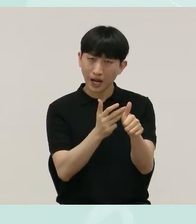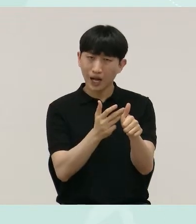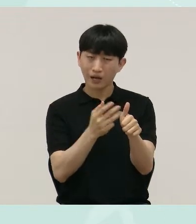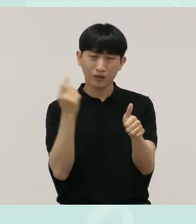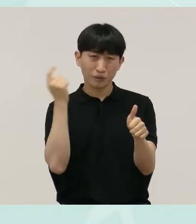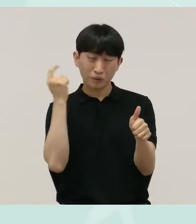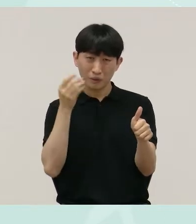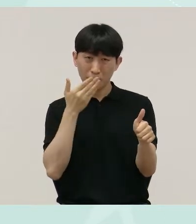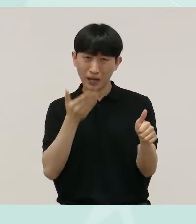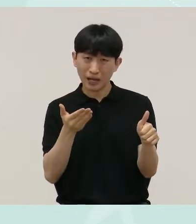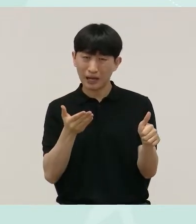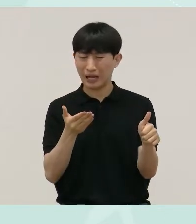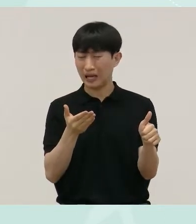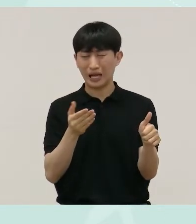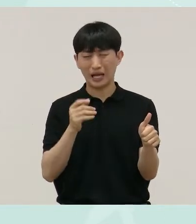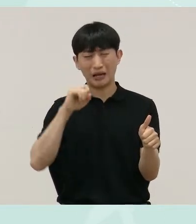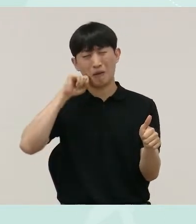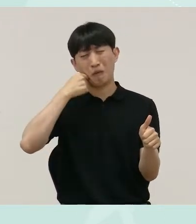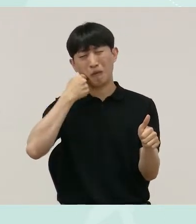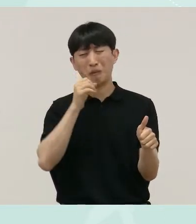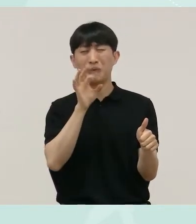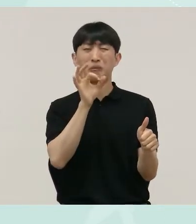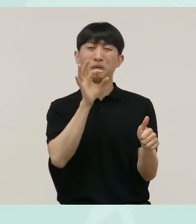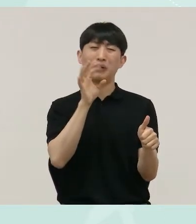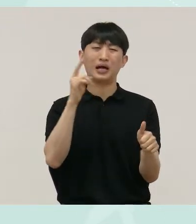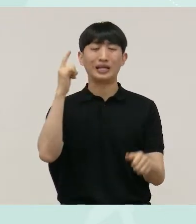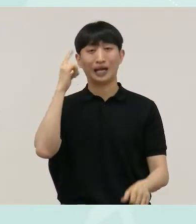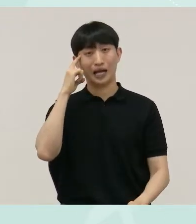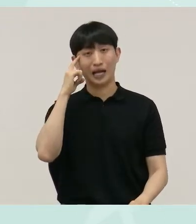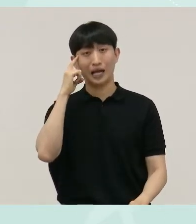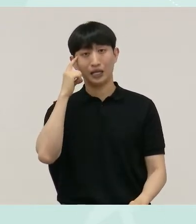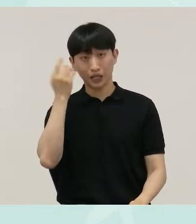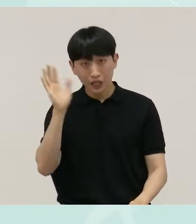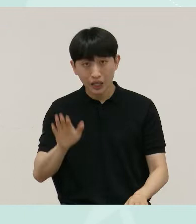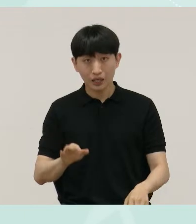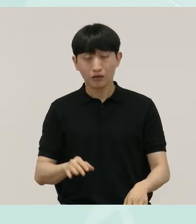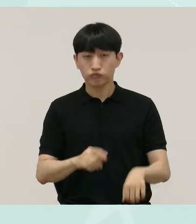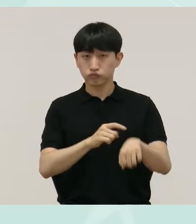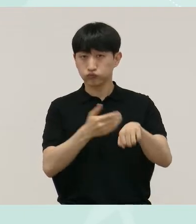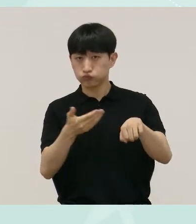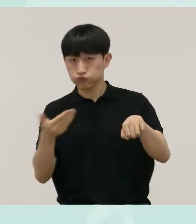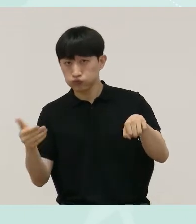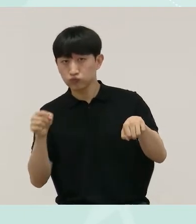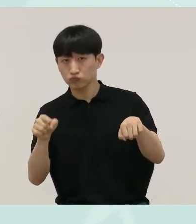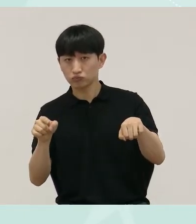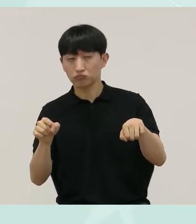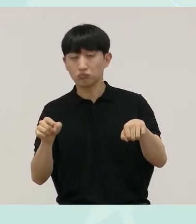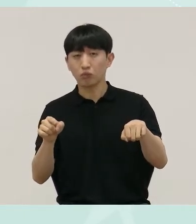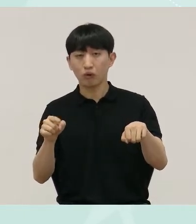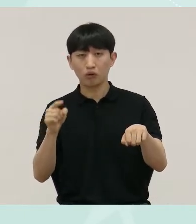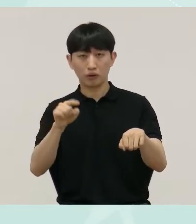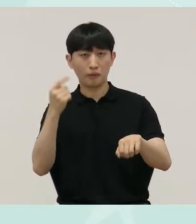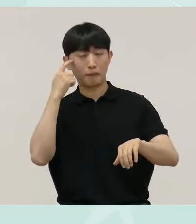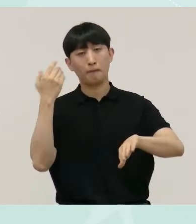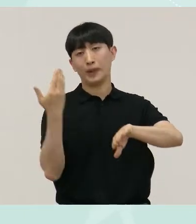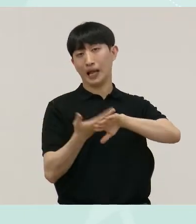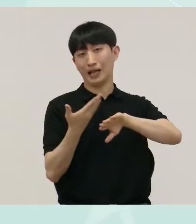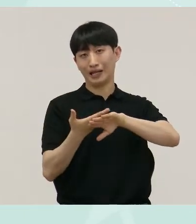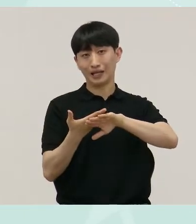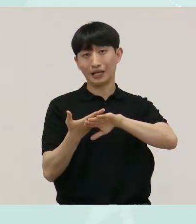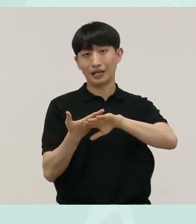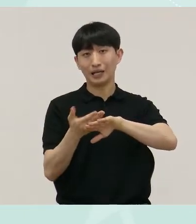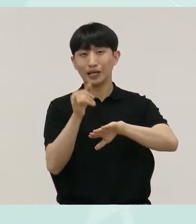것이다라고 하는 그런 회의적인 반응을 보였는데요. 그 후에 나온 스터디들이 이러한 관점을 뒤집는 연구들이 나오긴 했습니다.